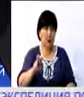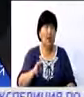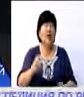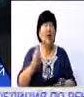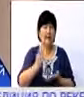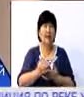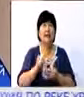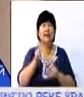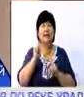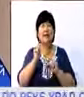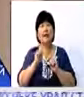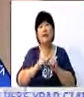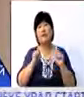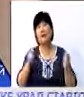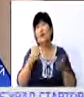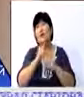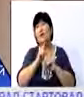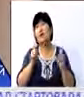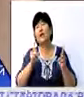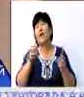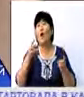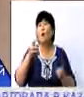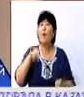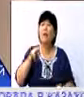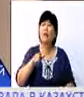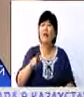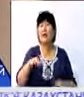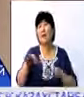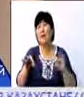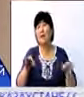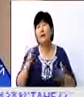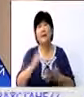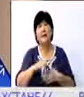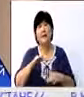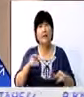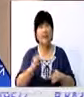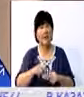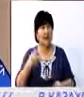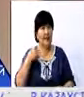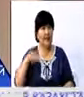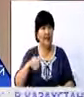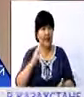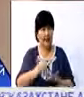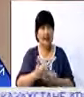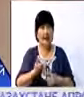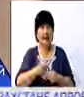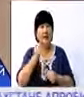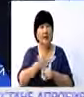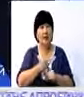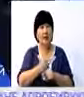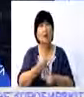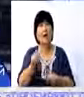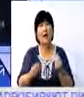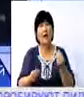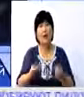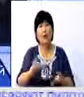какие-то трехмерные модели, какие-то проекты. Есть ребята, которые здесь, как Кызылорде, есть ребята, которые разрабатывают игры. У